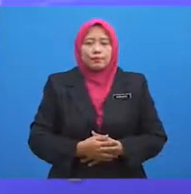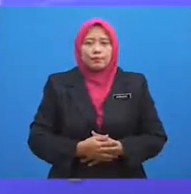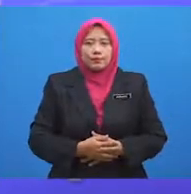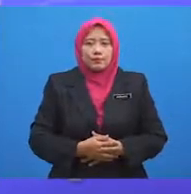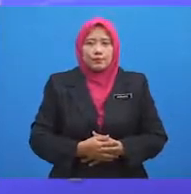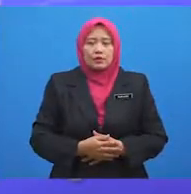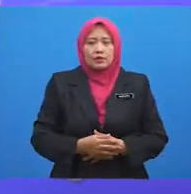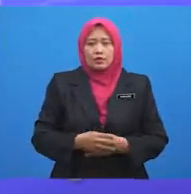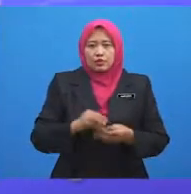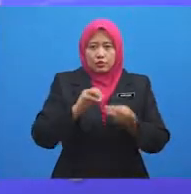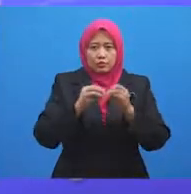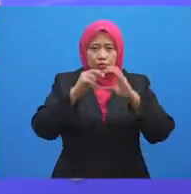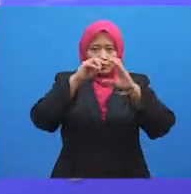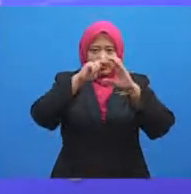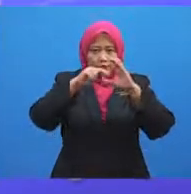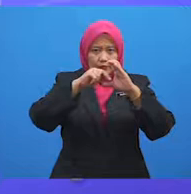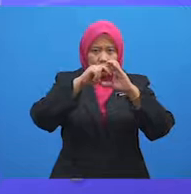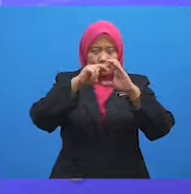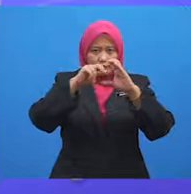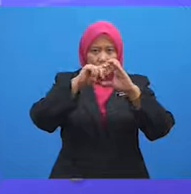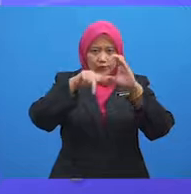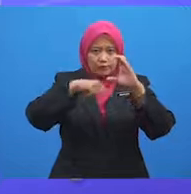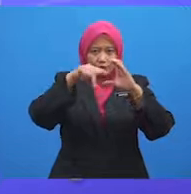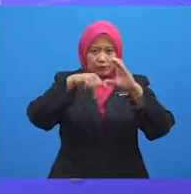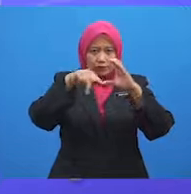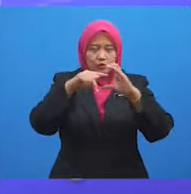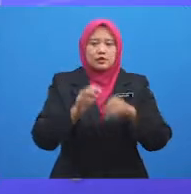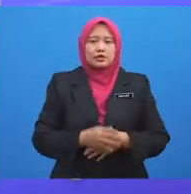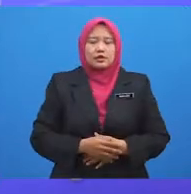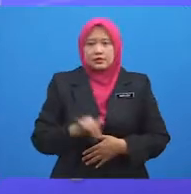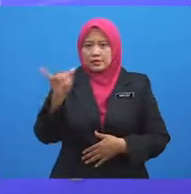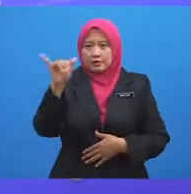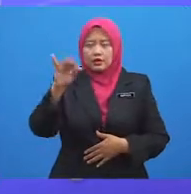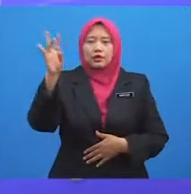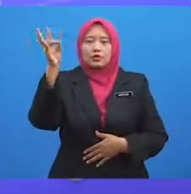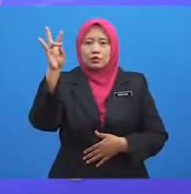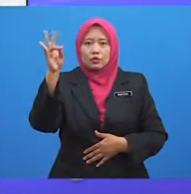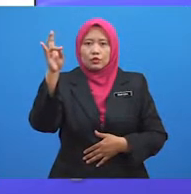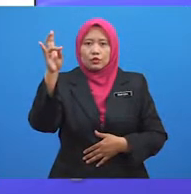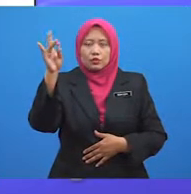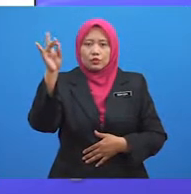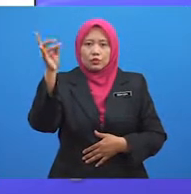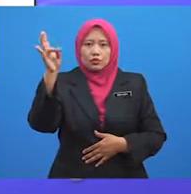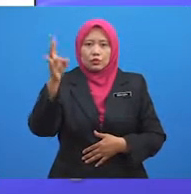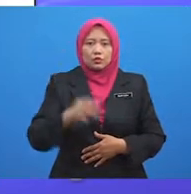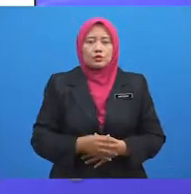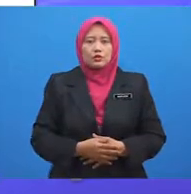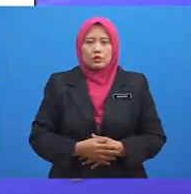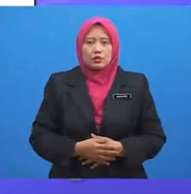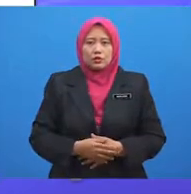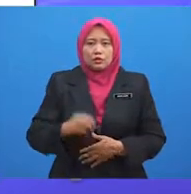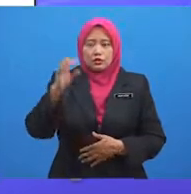klorin ialah 17. Maka bilangan neutron klorin